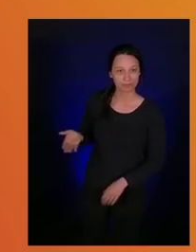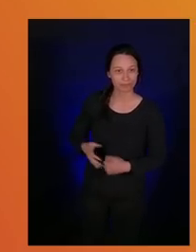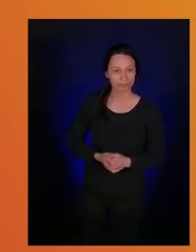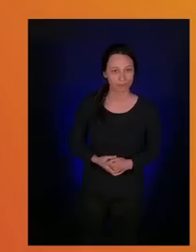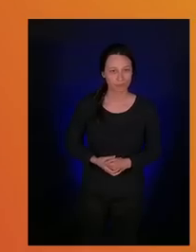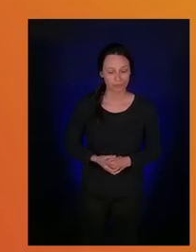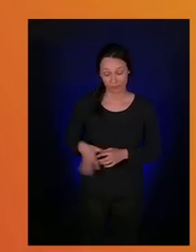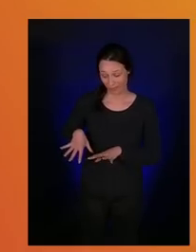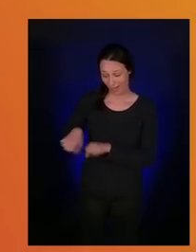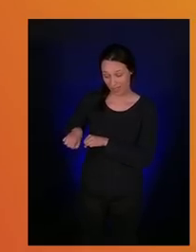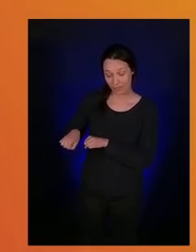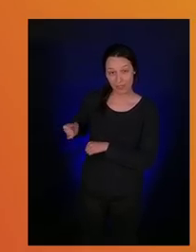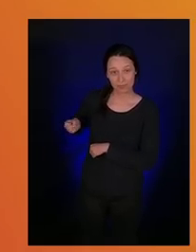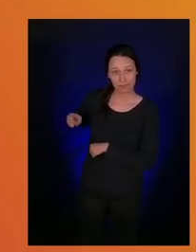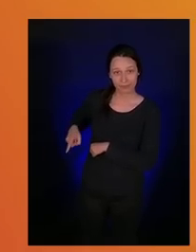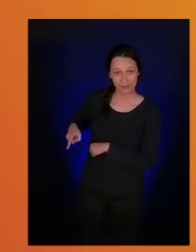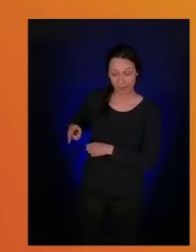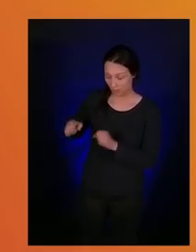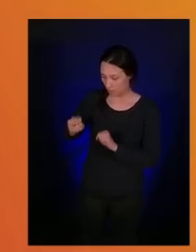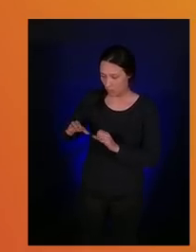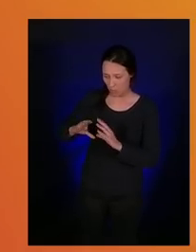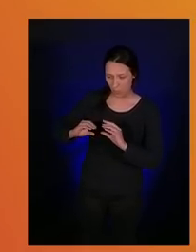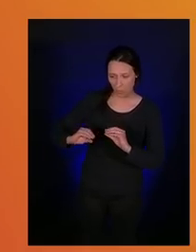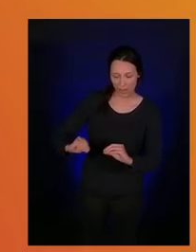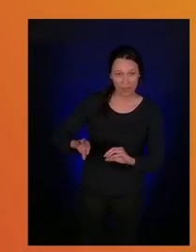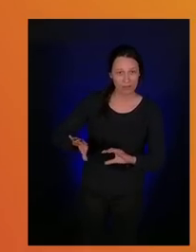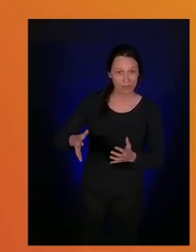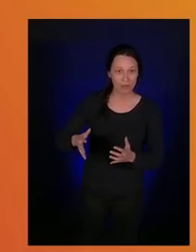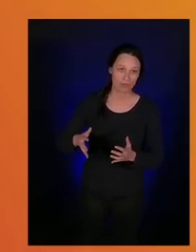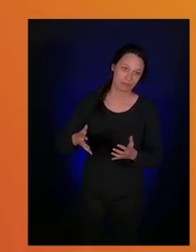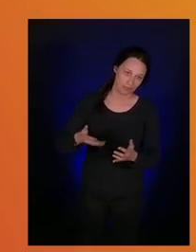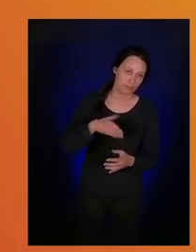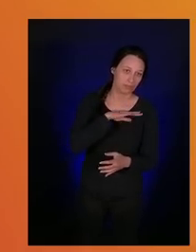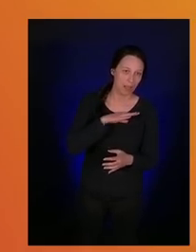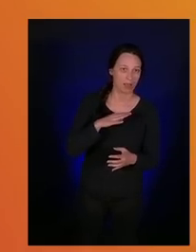Cette activité n'a pu se concrétiser qu'avec une mise en œuvre concertée de moyens financiers,